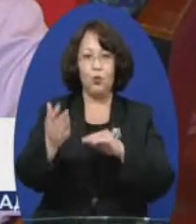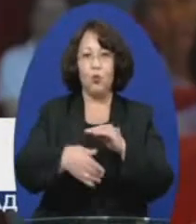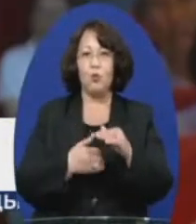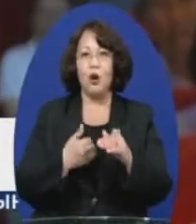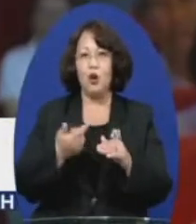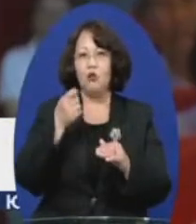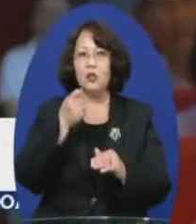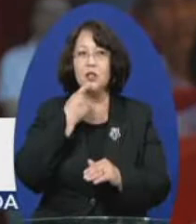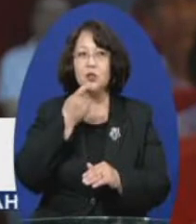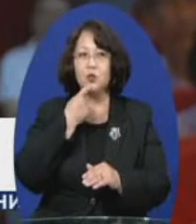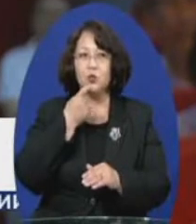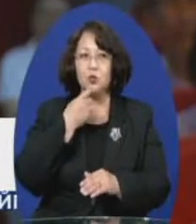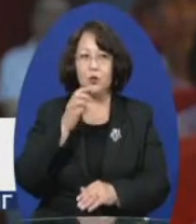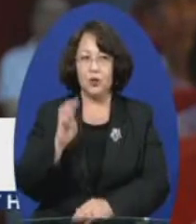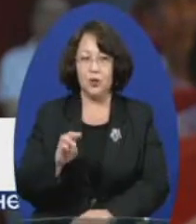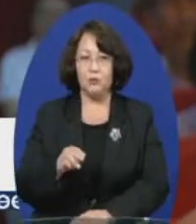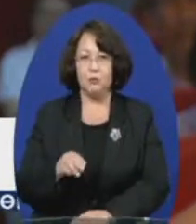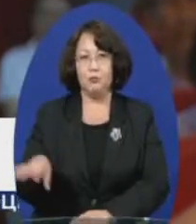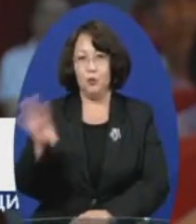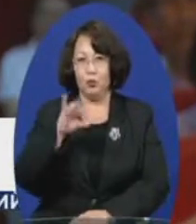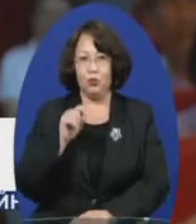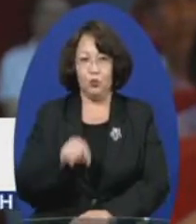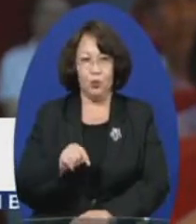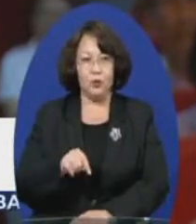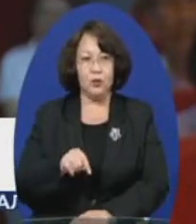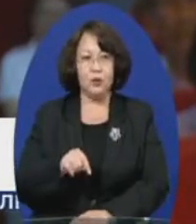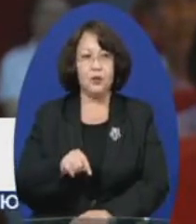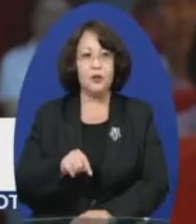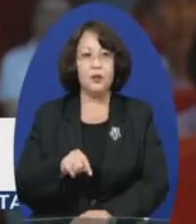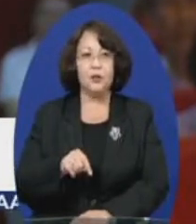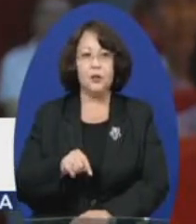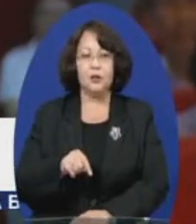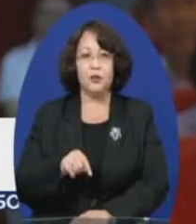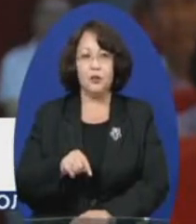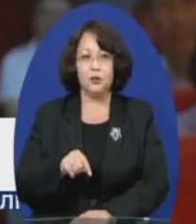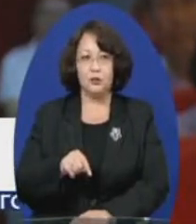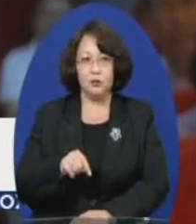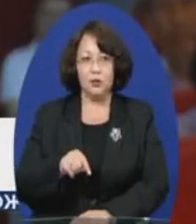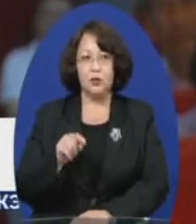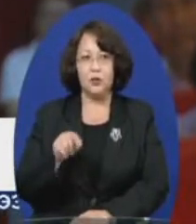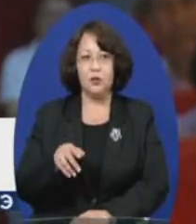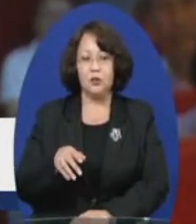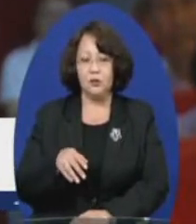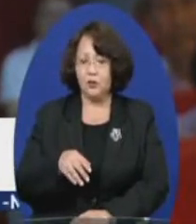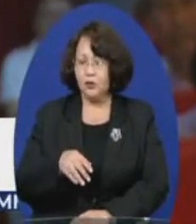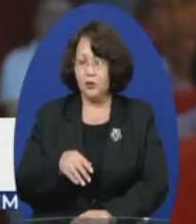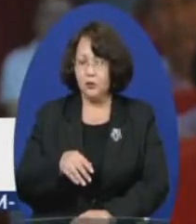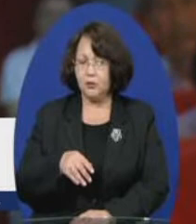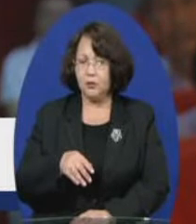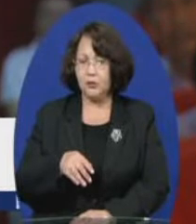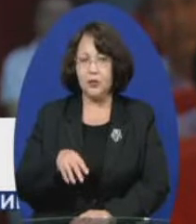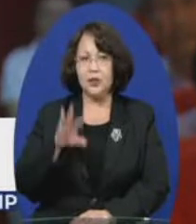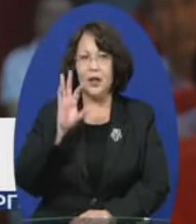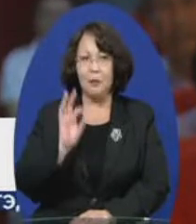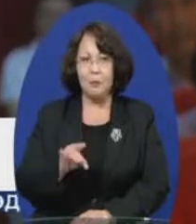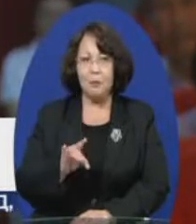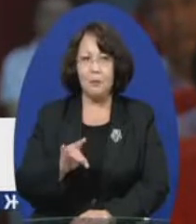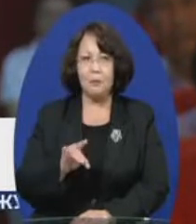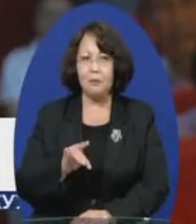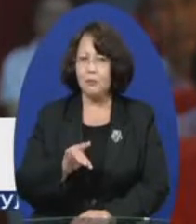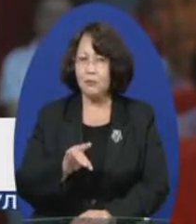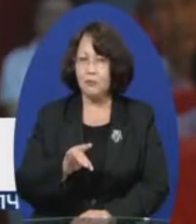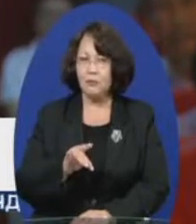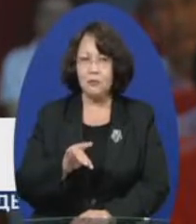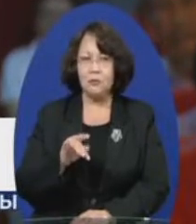айхтар завнтай ажиллаа нүү. Хэдүүсэн дээ. Тэр зинүүд юм бидэртэй хэлмэнэ болсон. Ямар